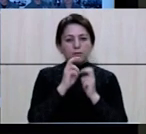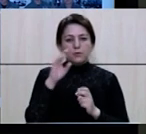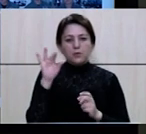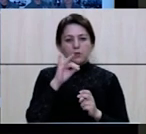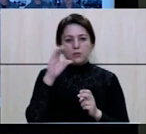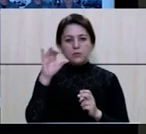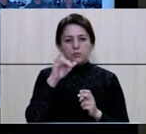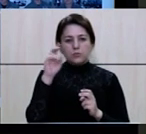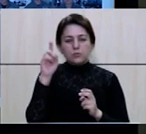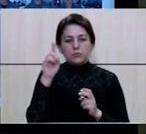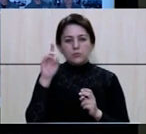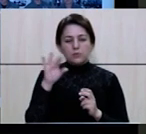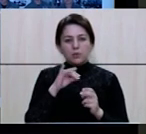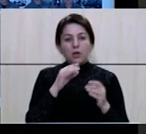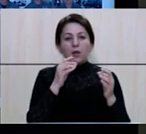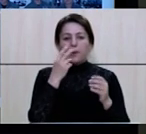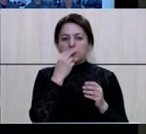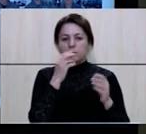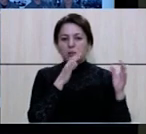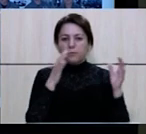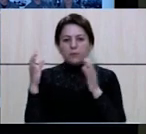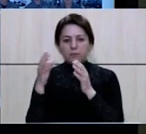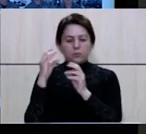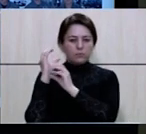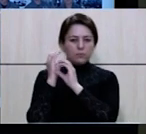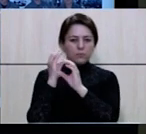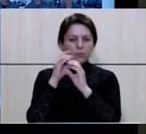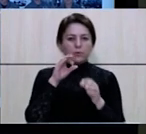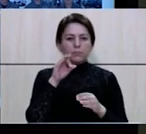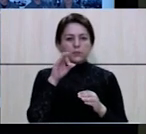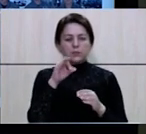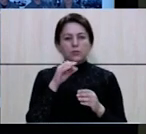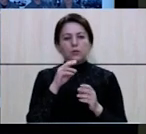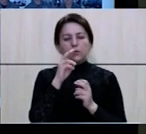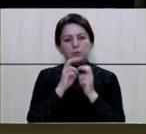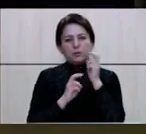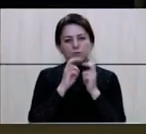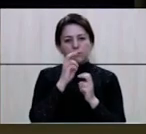Isuzu mikroavtobuslari va yuk mashinalarini ishlab chiqarmoqda.